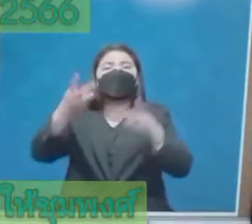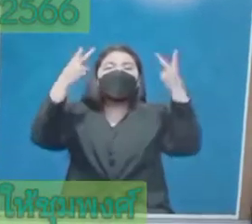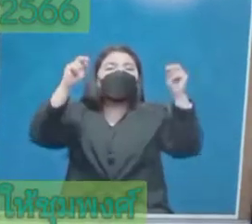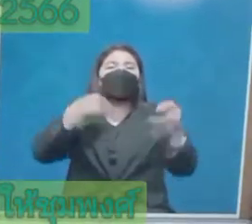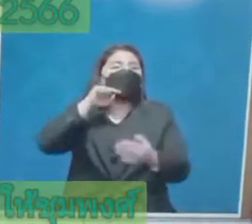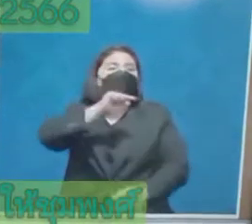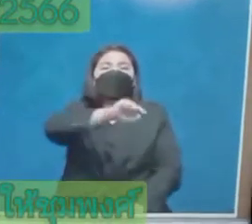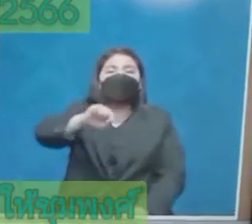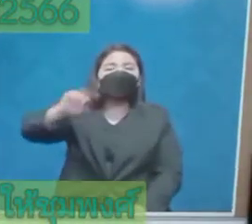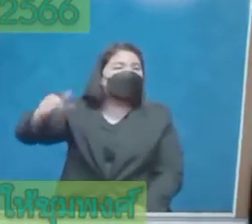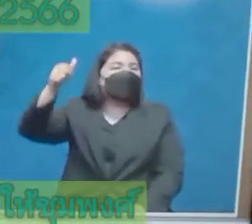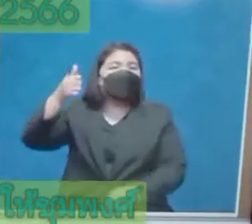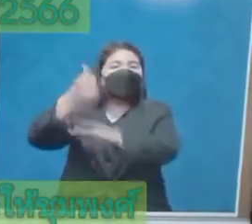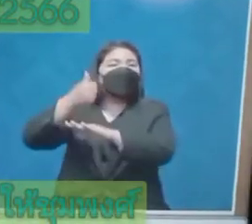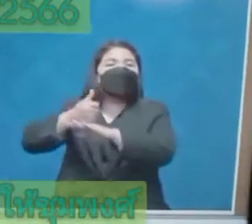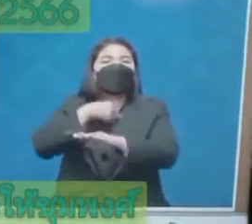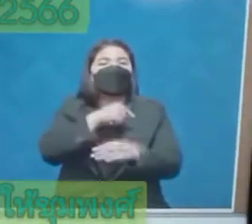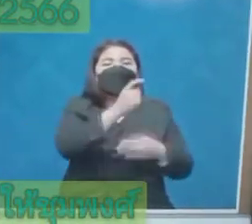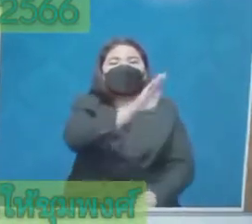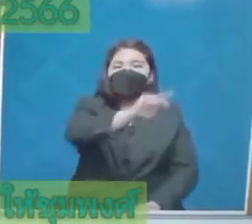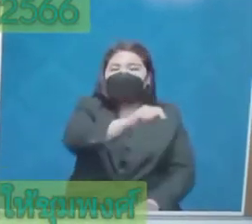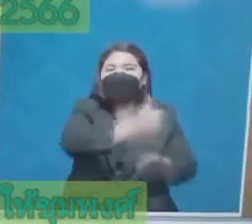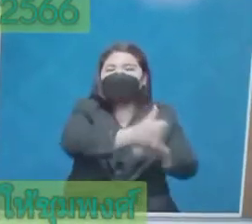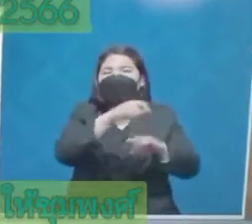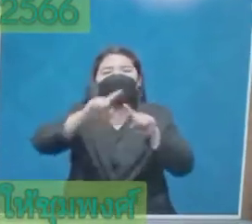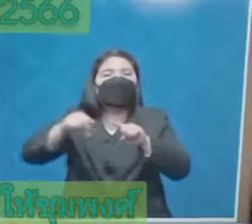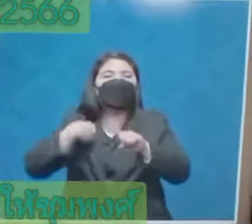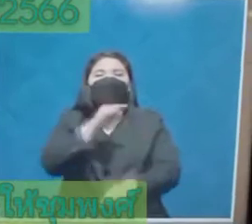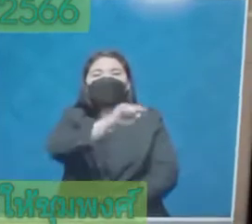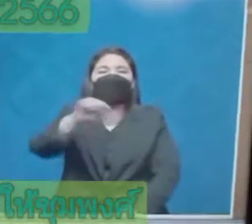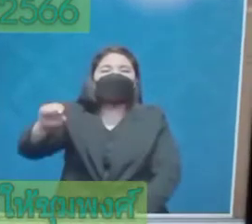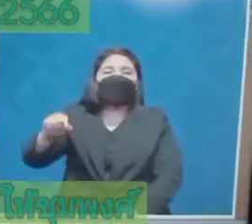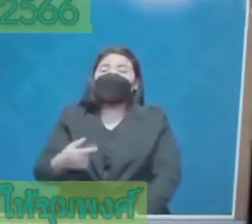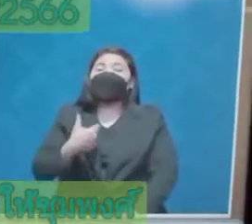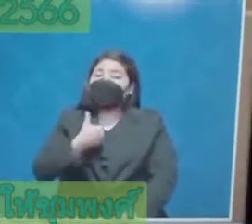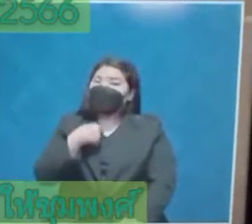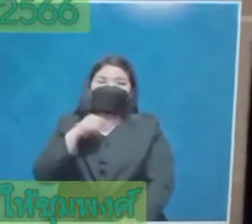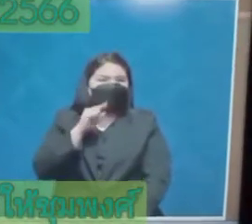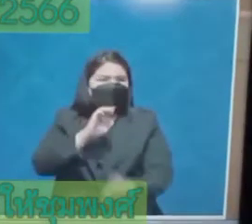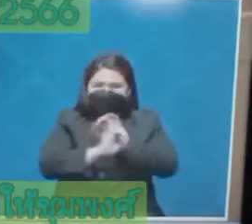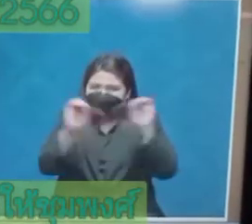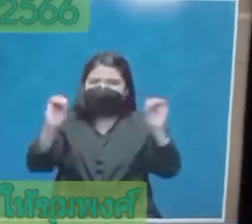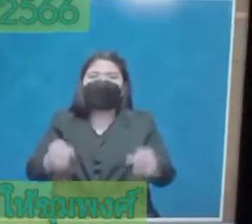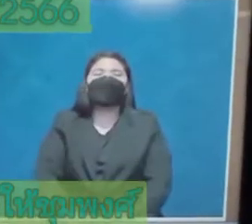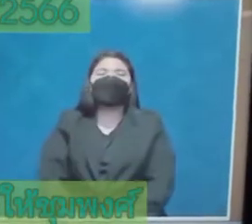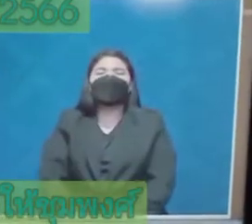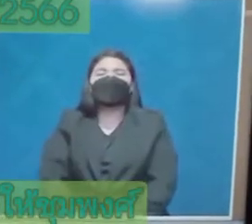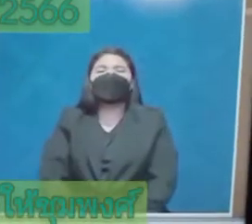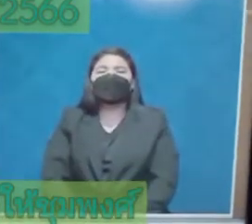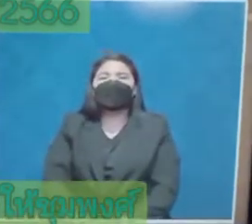แต่ได้หมดสั่งถึงผู้ว่าสั่งถึงท้องถิ่นทำนี่ทำโน่นผมไม่เคยทำแบบนั้น